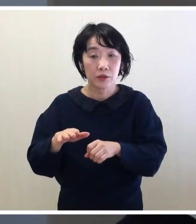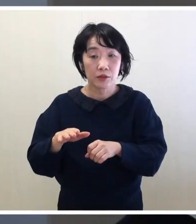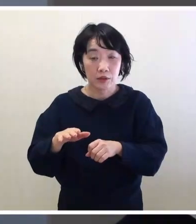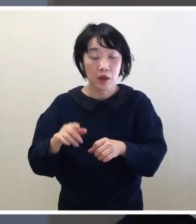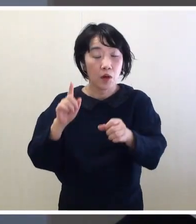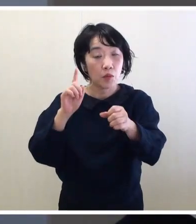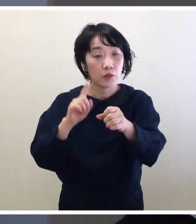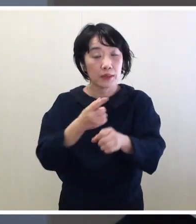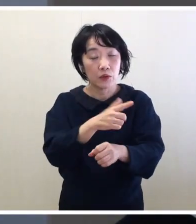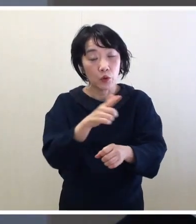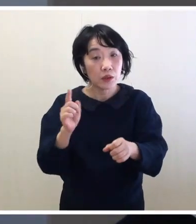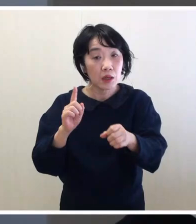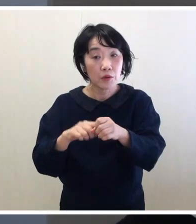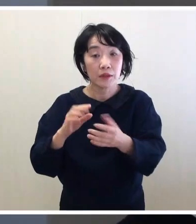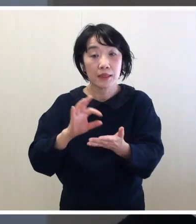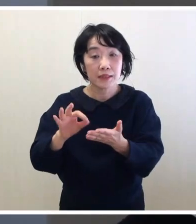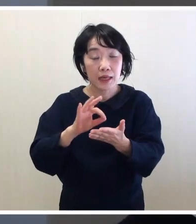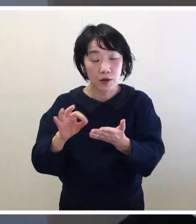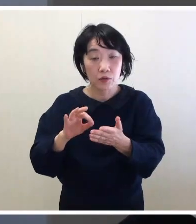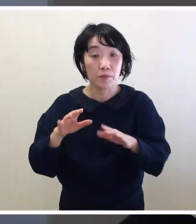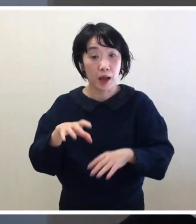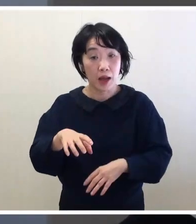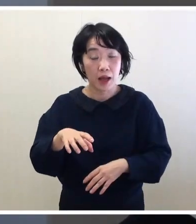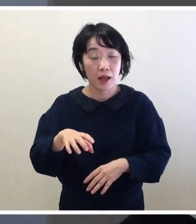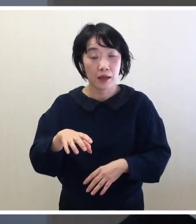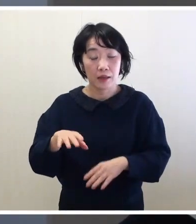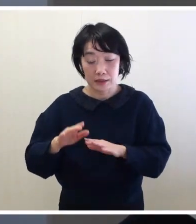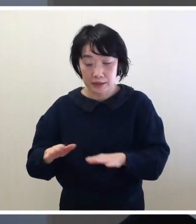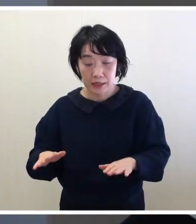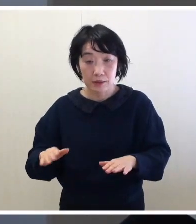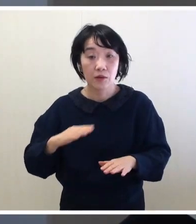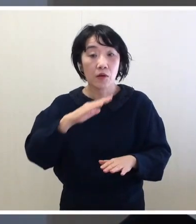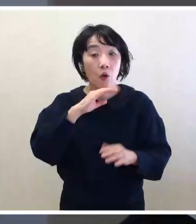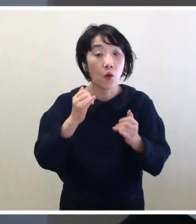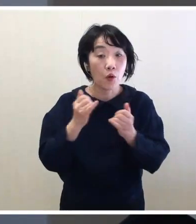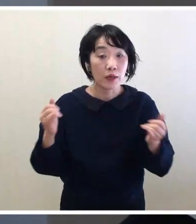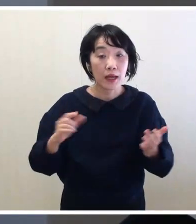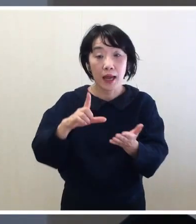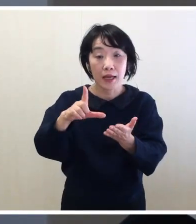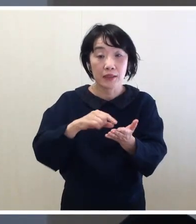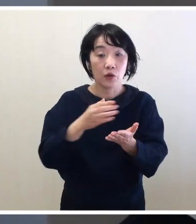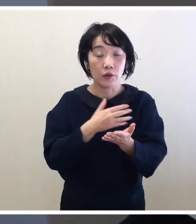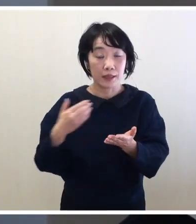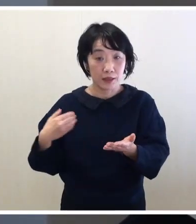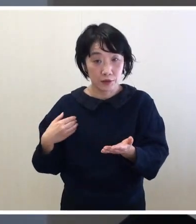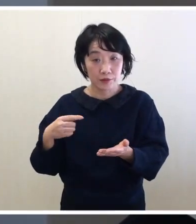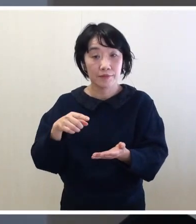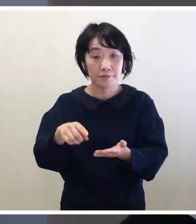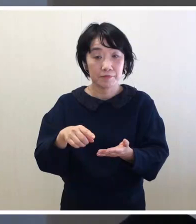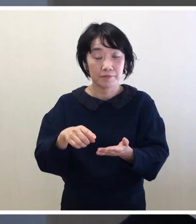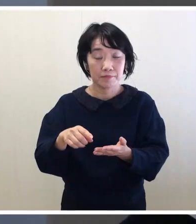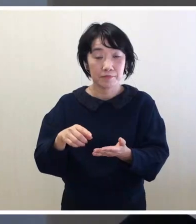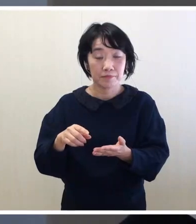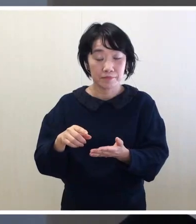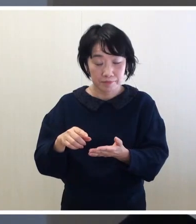あるいは多目的に使える空間を創出して、まあ、小さなお子様から高齢者の方まで活用していただく、利用いただく、あるいはそこで過